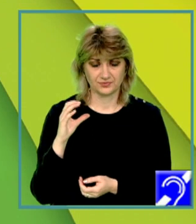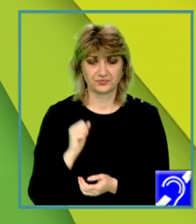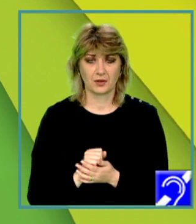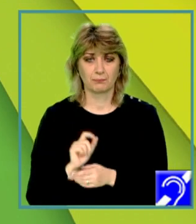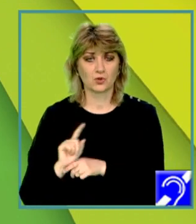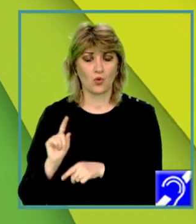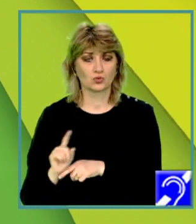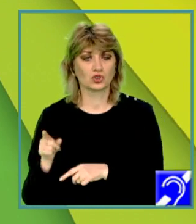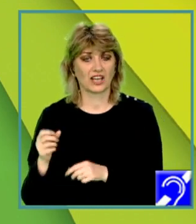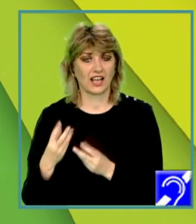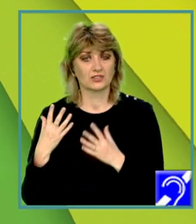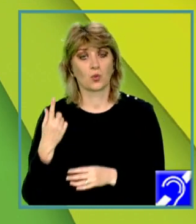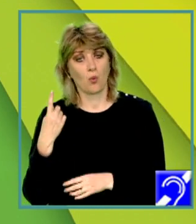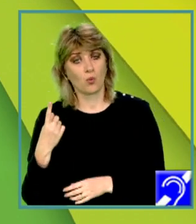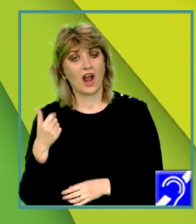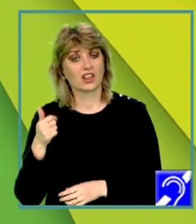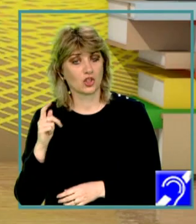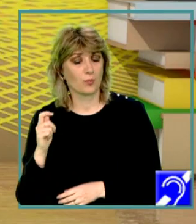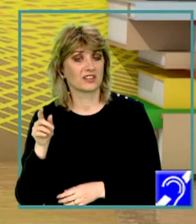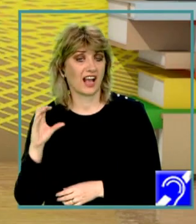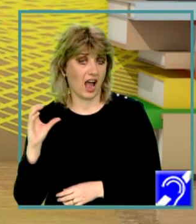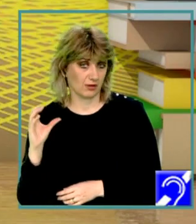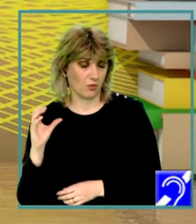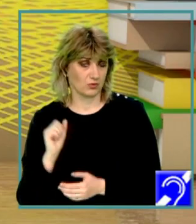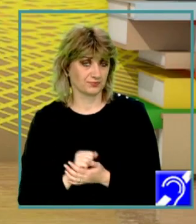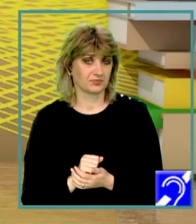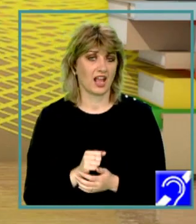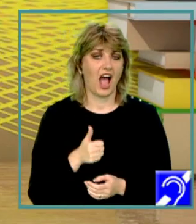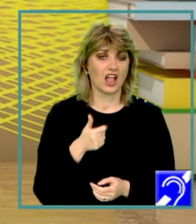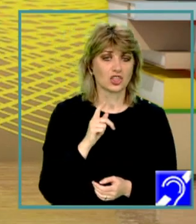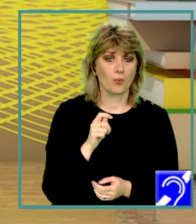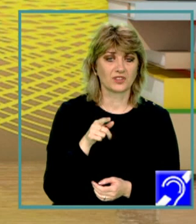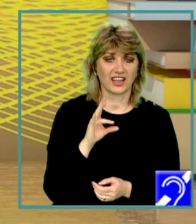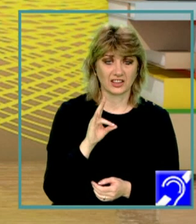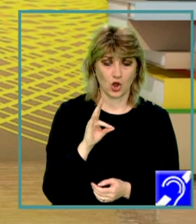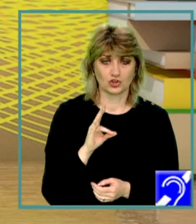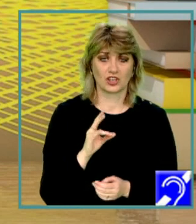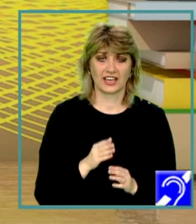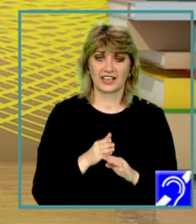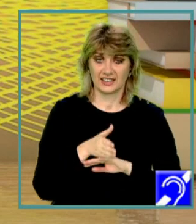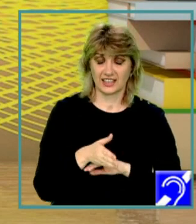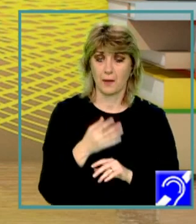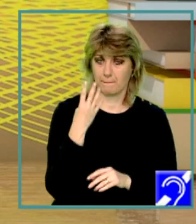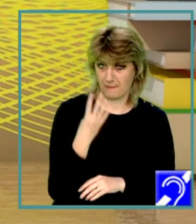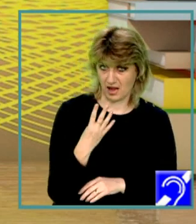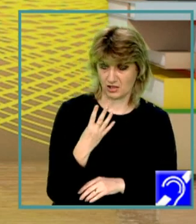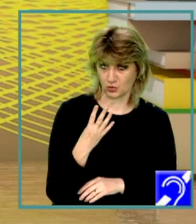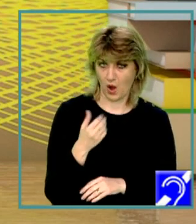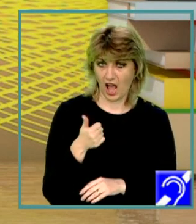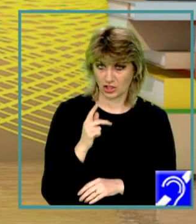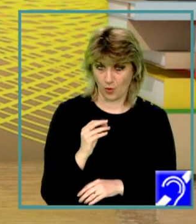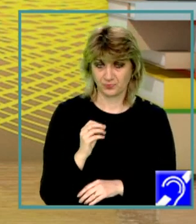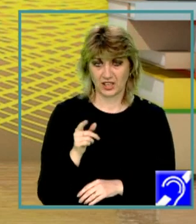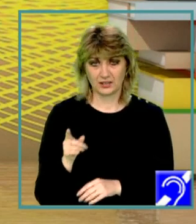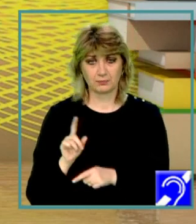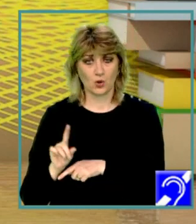de reacție regăsim un atom de carbon intrat îmi de hidrogen în reacție intră patru atomi iar în